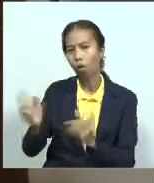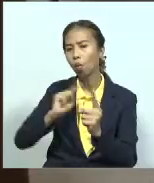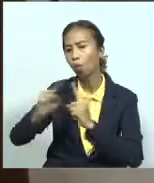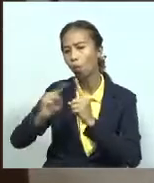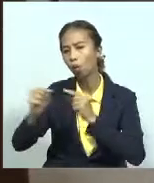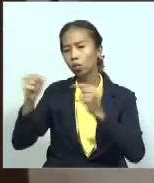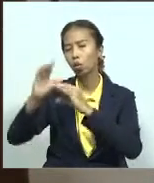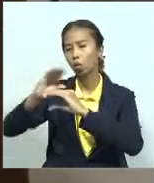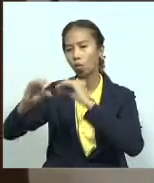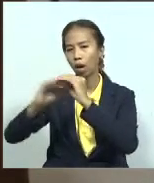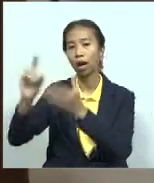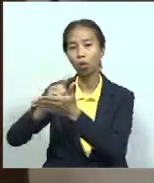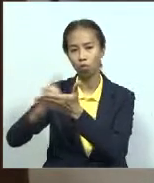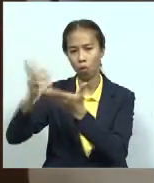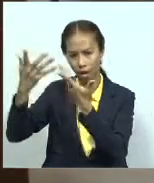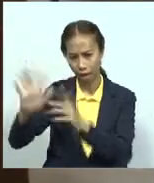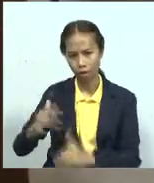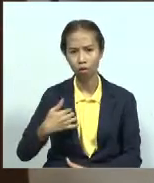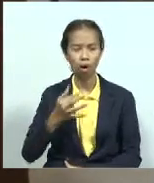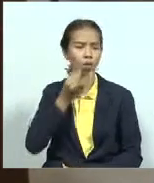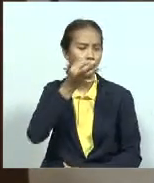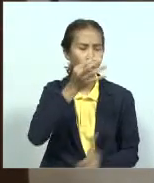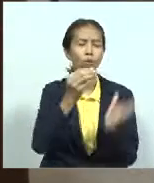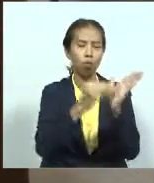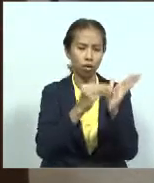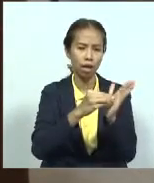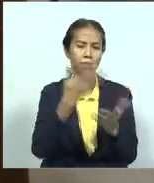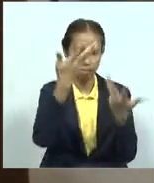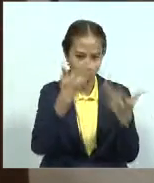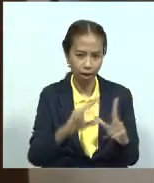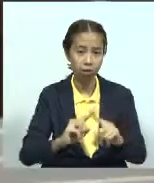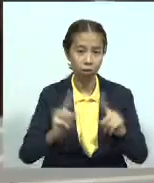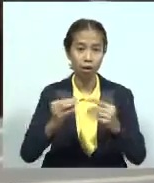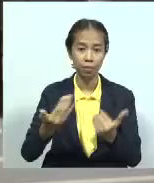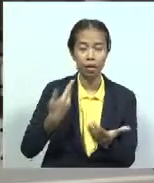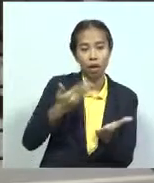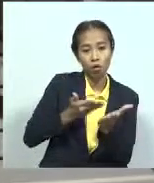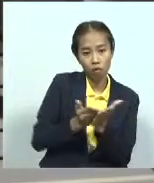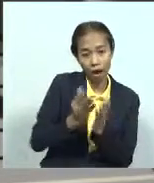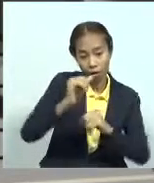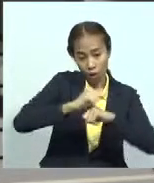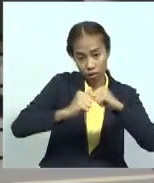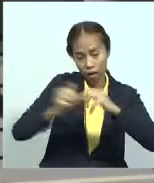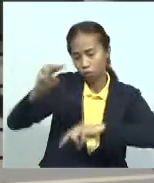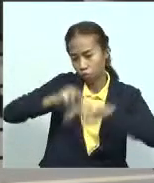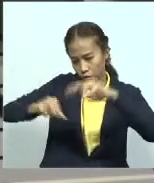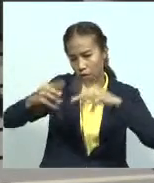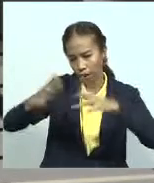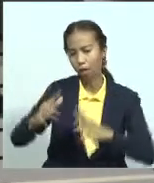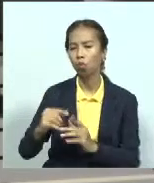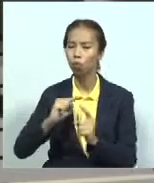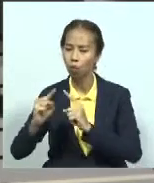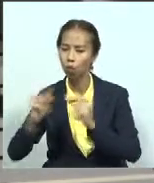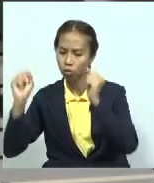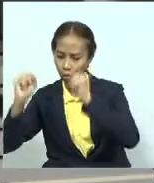กับทางโครงการรวมทั้งร้องเรียนไปยังกรุงเทพมหานครโดยมีเจ้าหน้าที่ฝ่ายโยธาเข้ามาตรวจสอบซึ่งก็ได้ทำข้อตกล